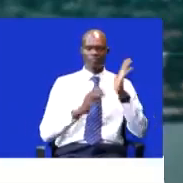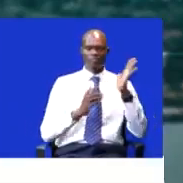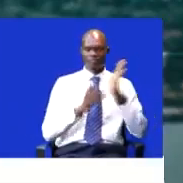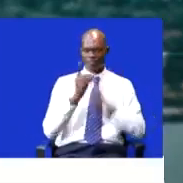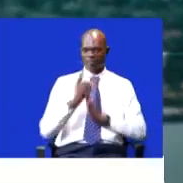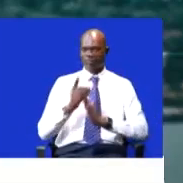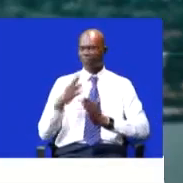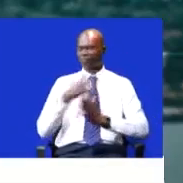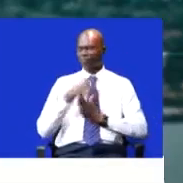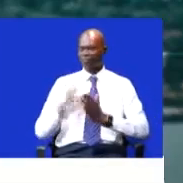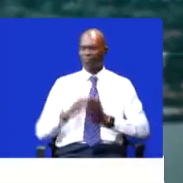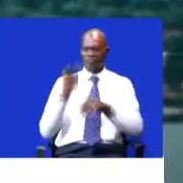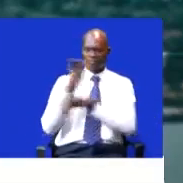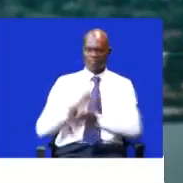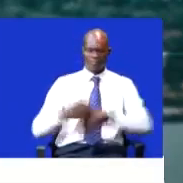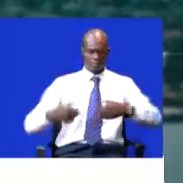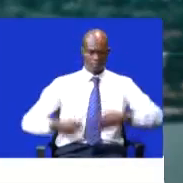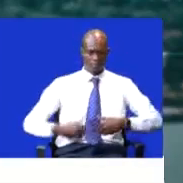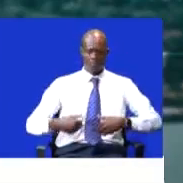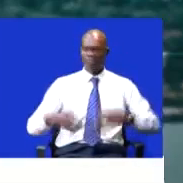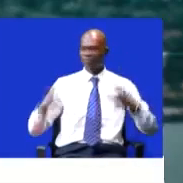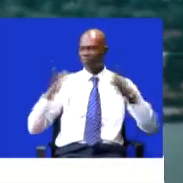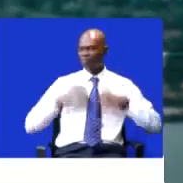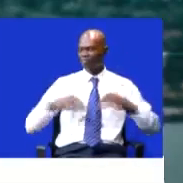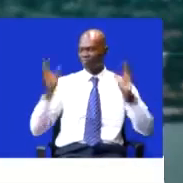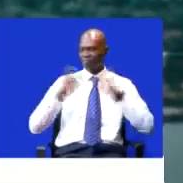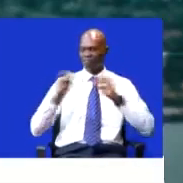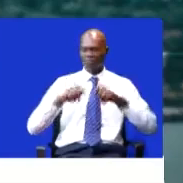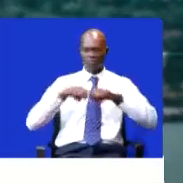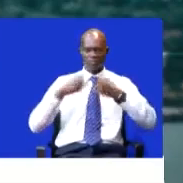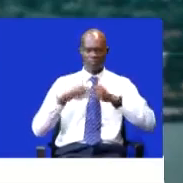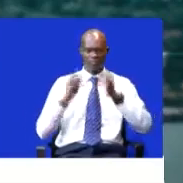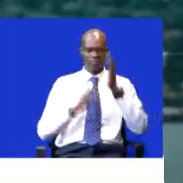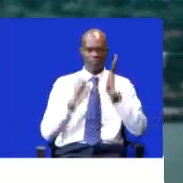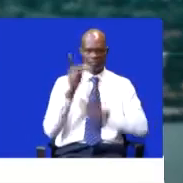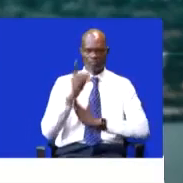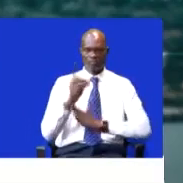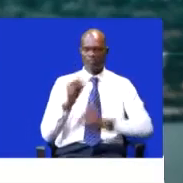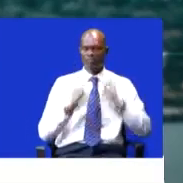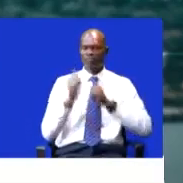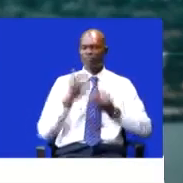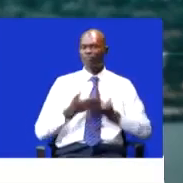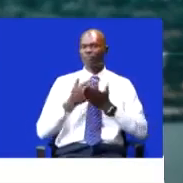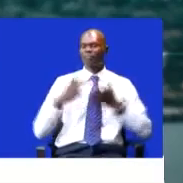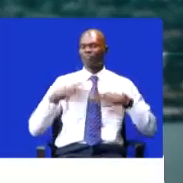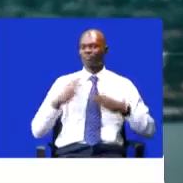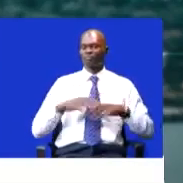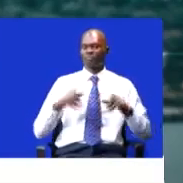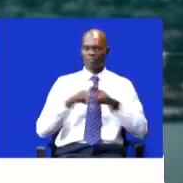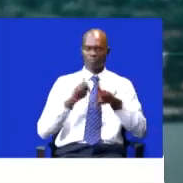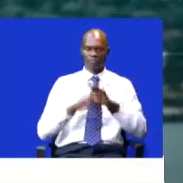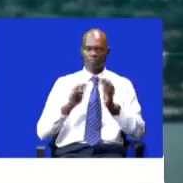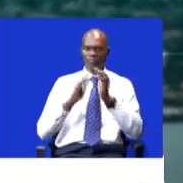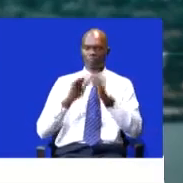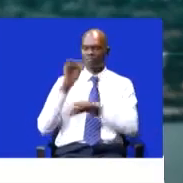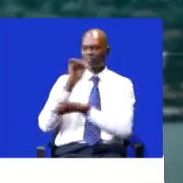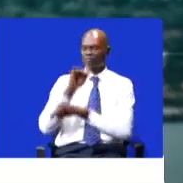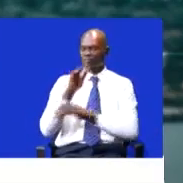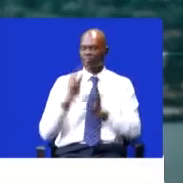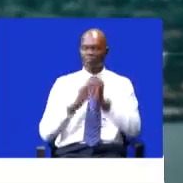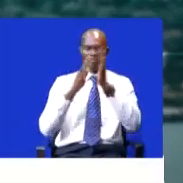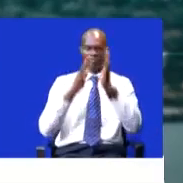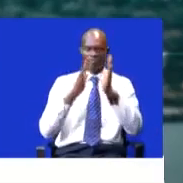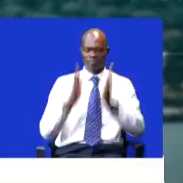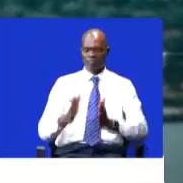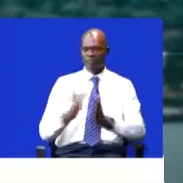ojiwo rowere mar mondo mi koro kik yie ti kodgi e ketho chenro eko mag dongruoge ma konyo jopiny ka jotelo bende kwayo ni oyie tiyo tich achiel mar